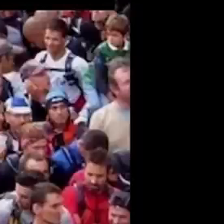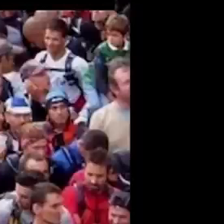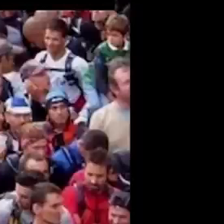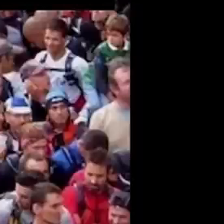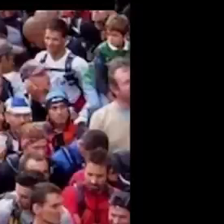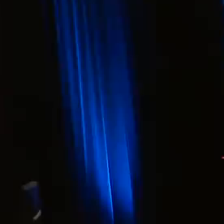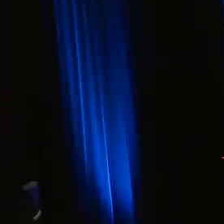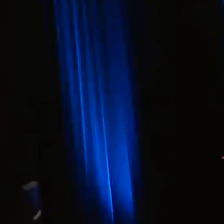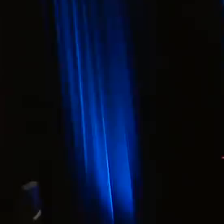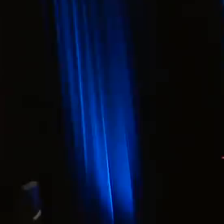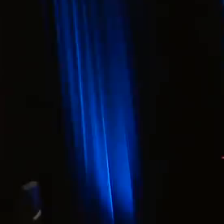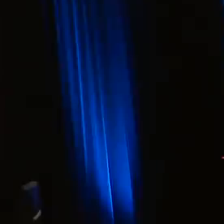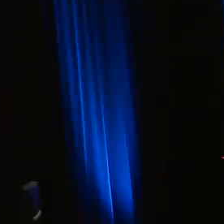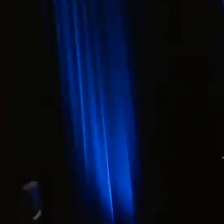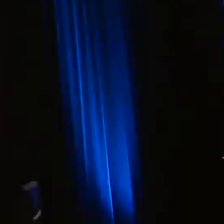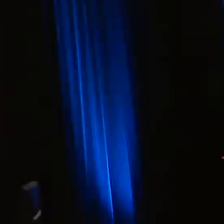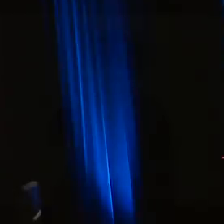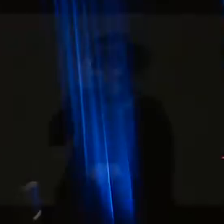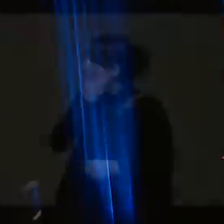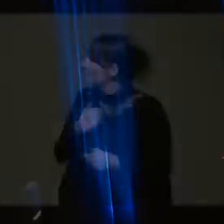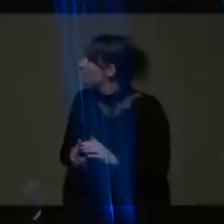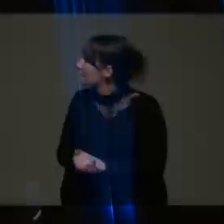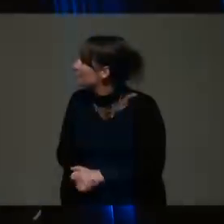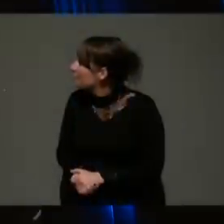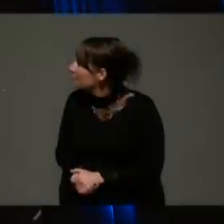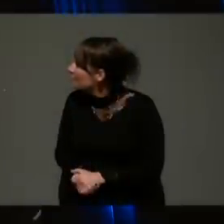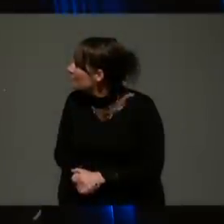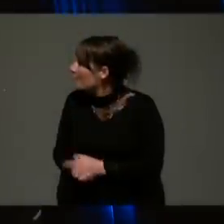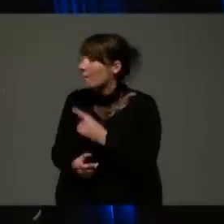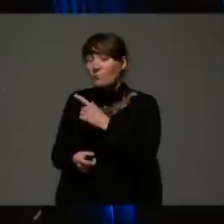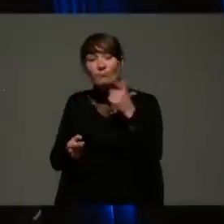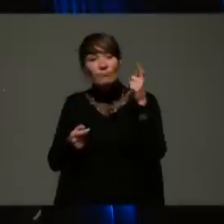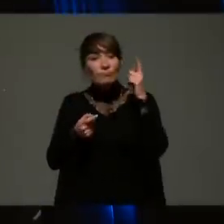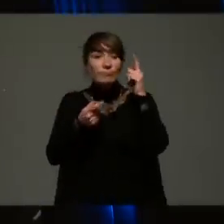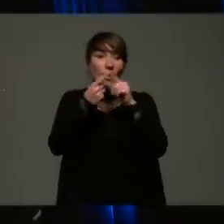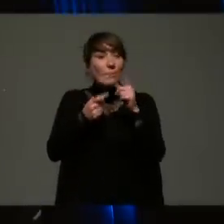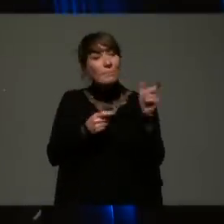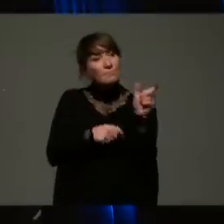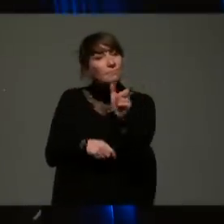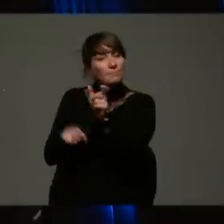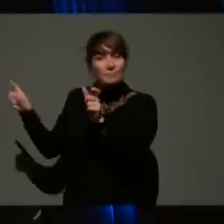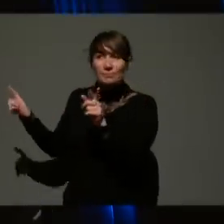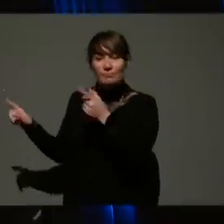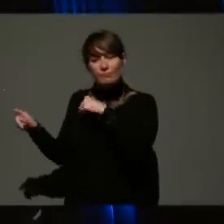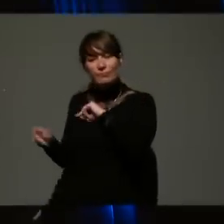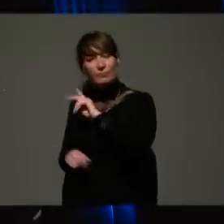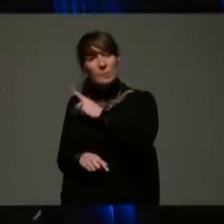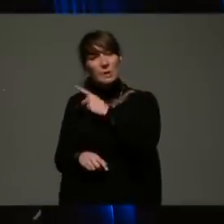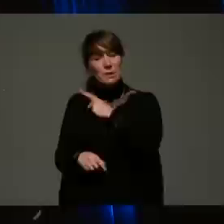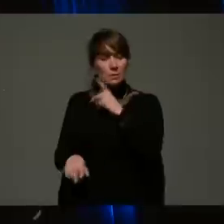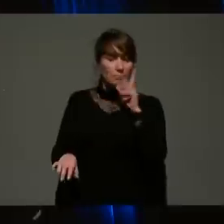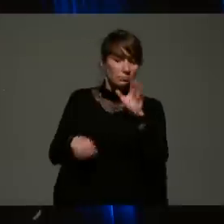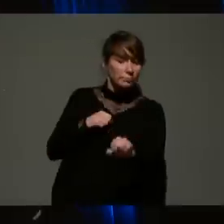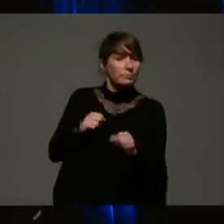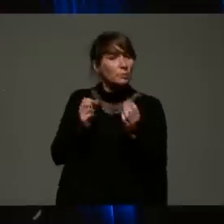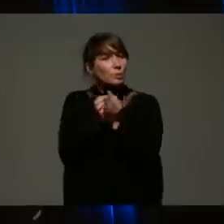physiquement. On voit bien là un certain nombre de notions qui apparaissent, et en tant que médecin, on a quand même de temps en temps l'occasion